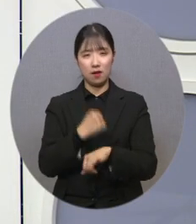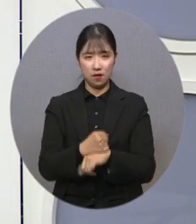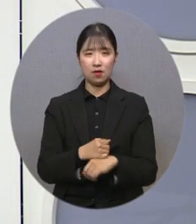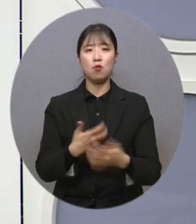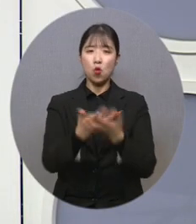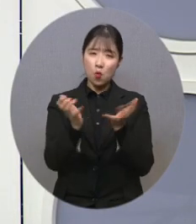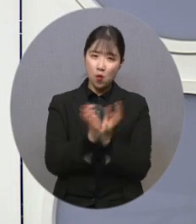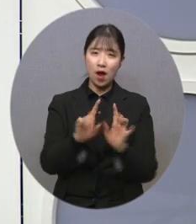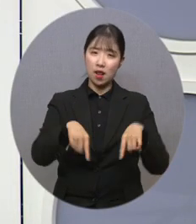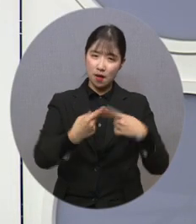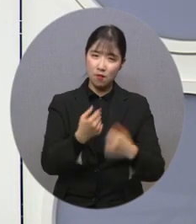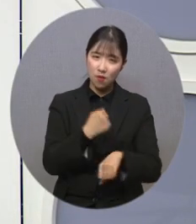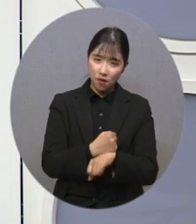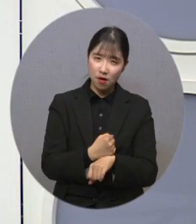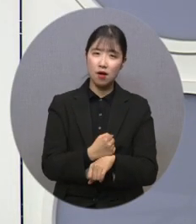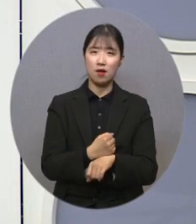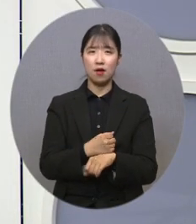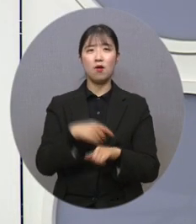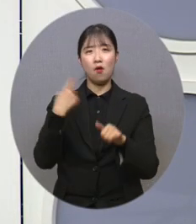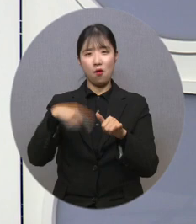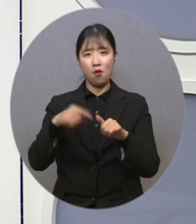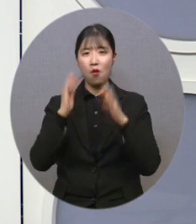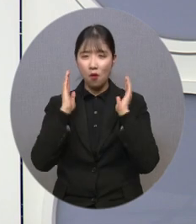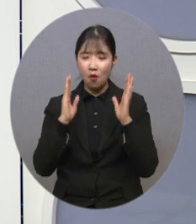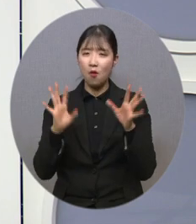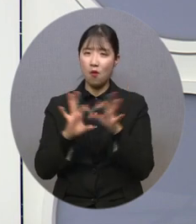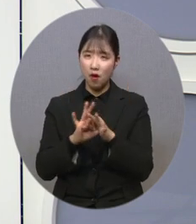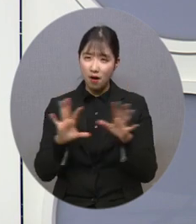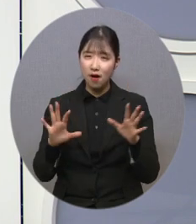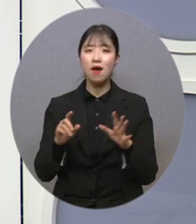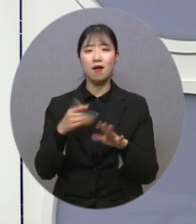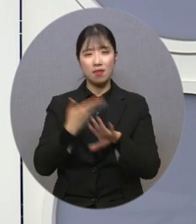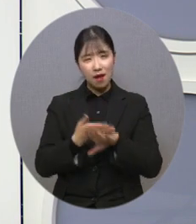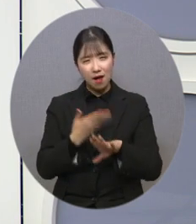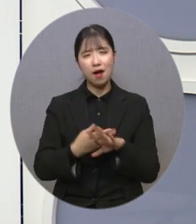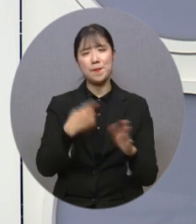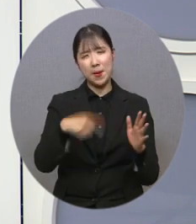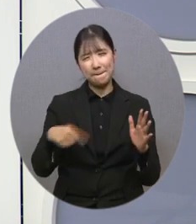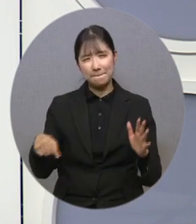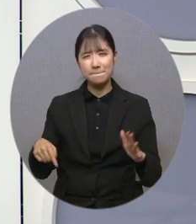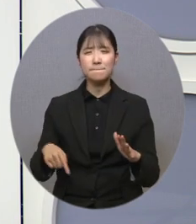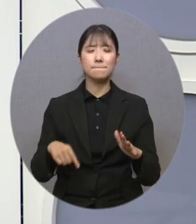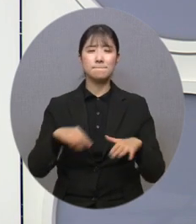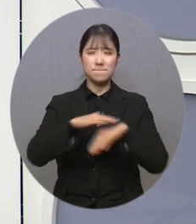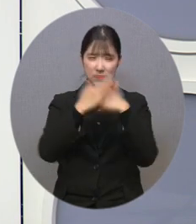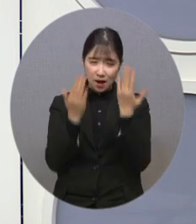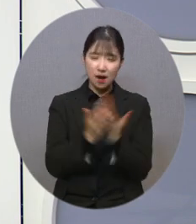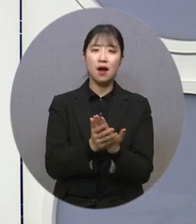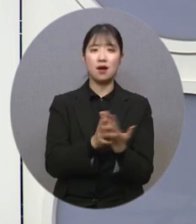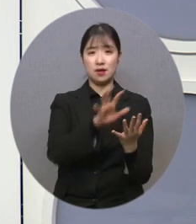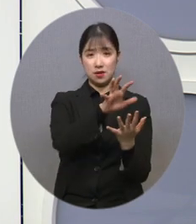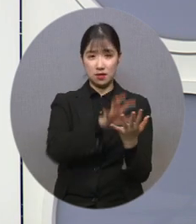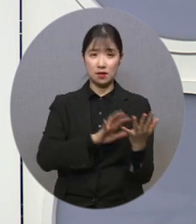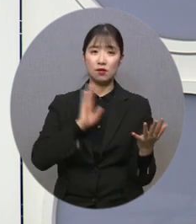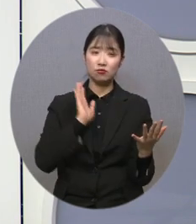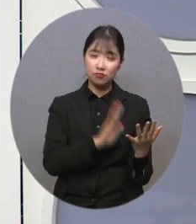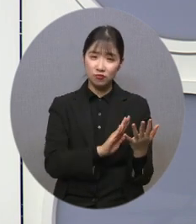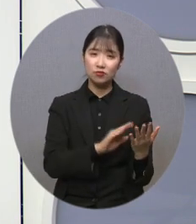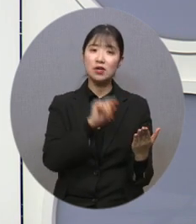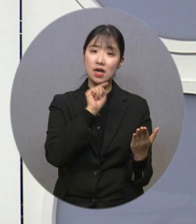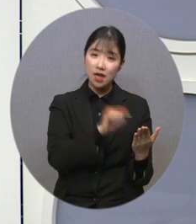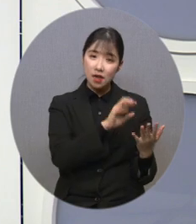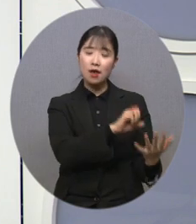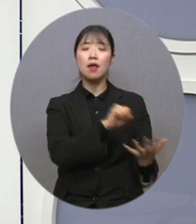동아리 활동이라든지 뭐 여러 가지 비교과 활동, 또 교과 활동 이런 걸 기록을 하고